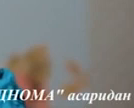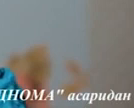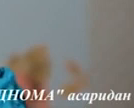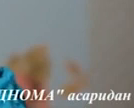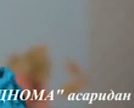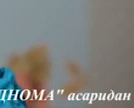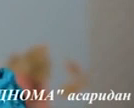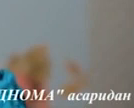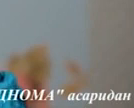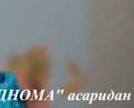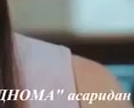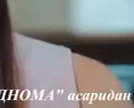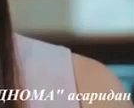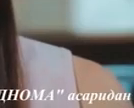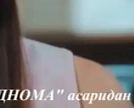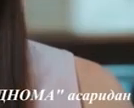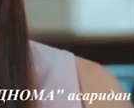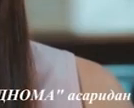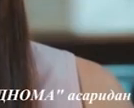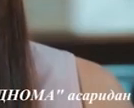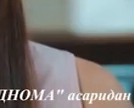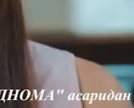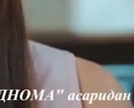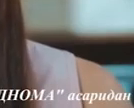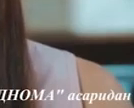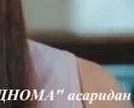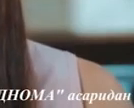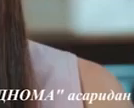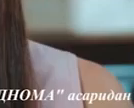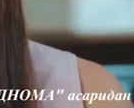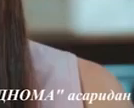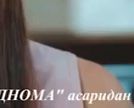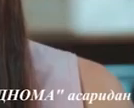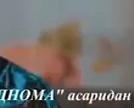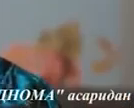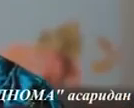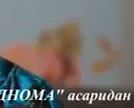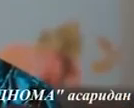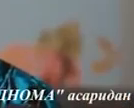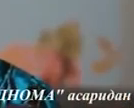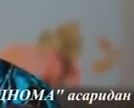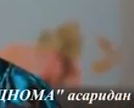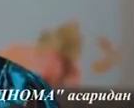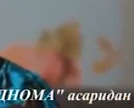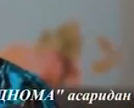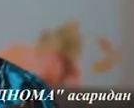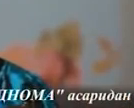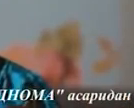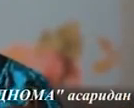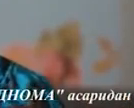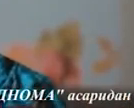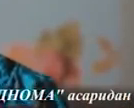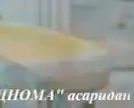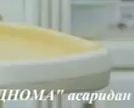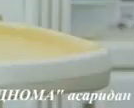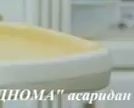oladi deyishsa, bu qanaqangi bemanilik deya shu zahotiyoq norozilik bildirasiz. Agar sizdan bugun nega kitob